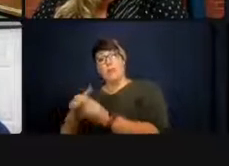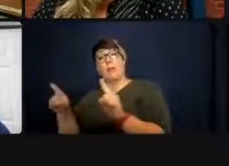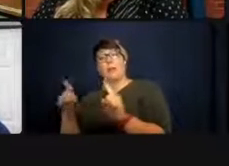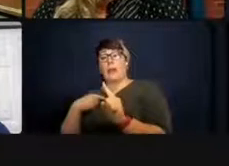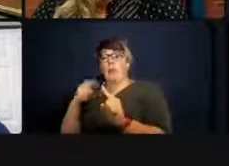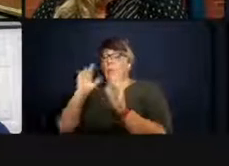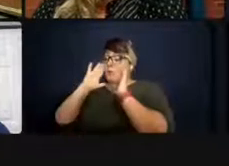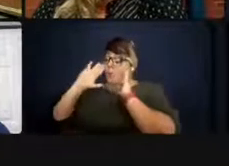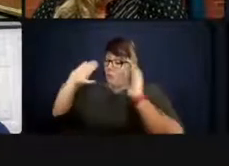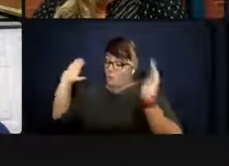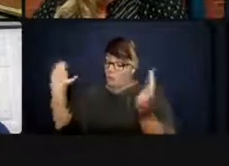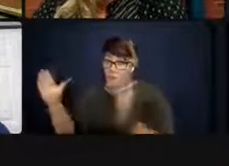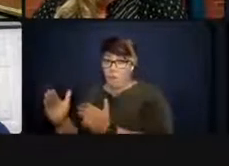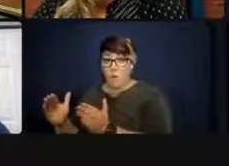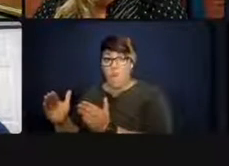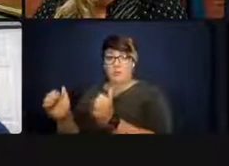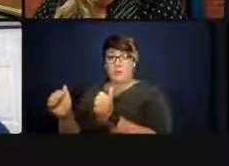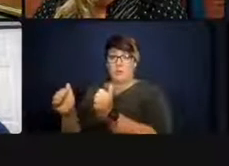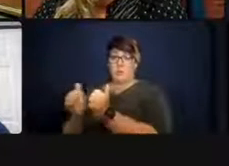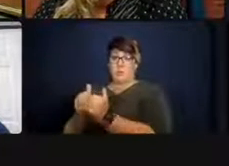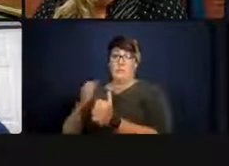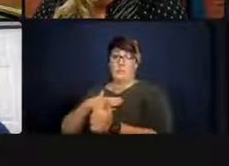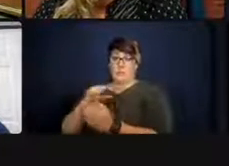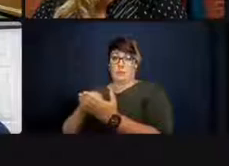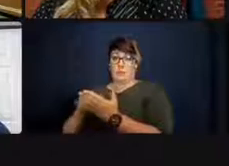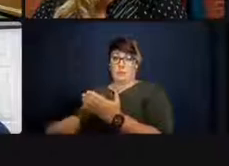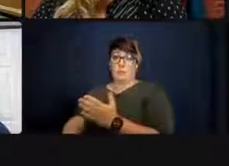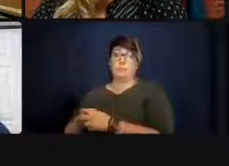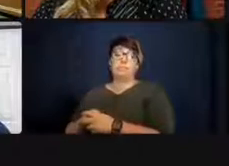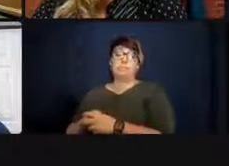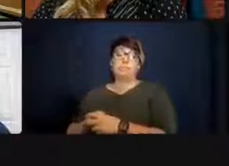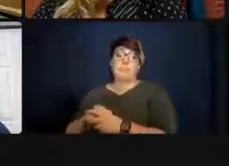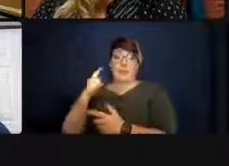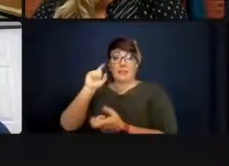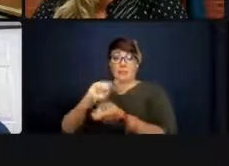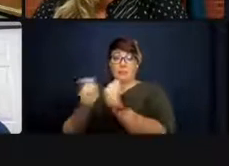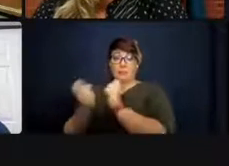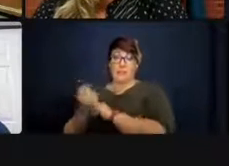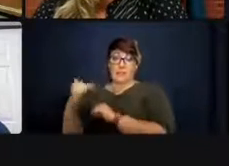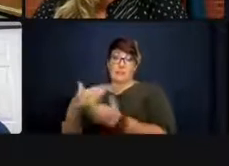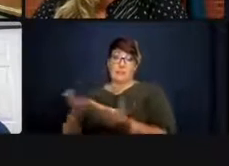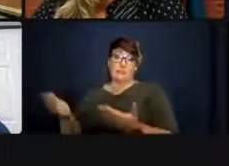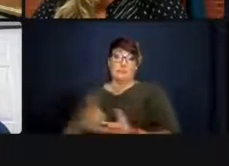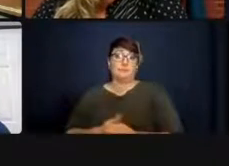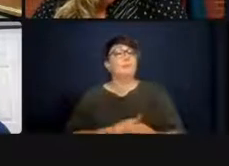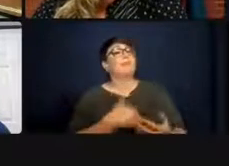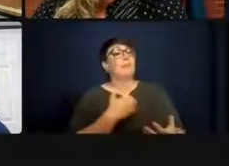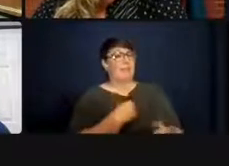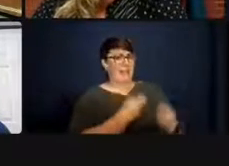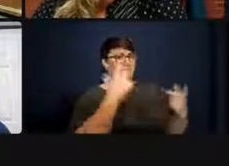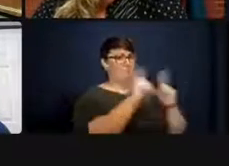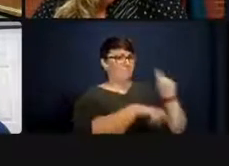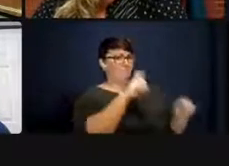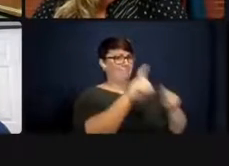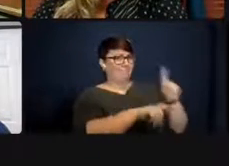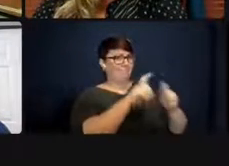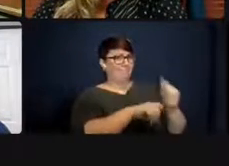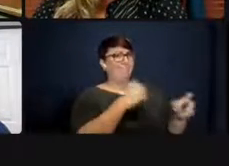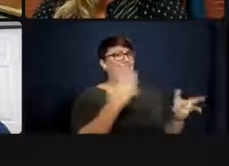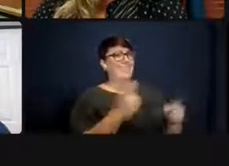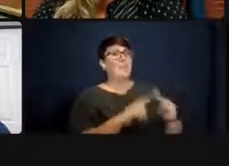والمؤهلات، ولكن يجب أن يكون لديه الشغف. وأعتقد أن شغفي أنا هو الذي يحدث الفرق لدى الطلاب. لدي الكثير